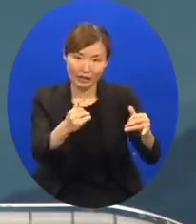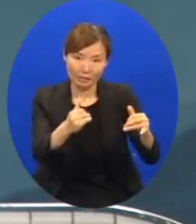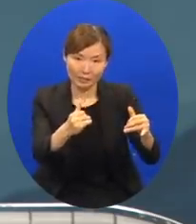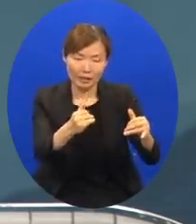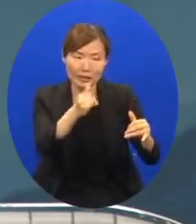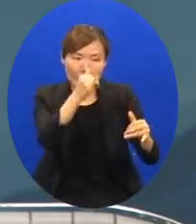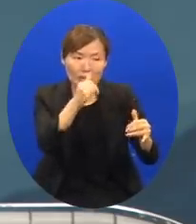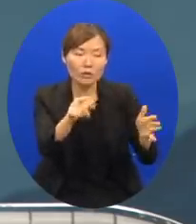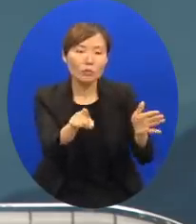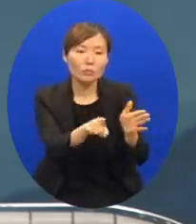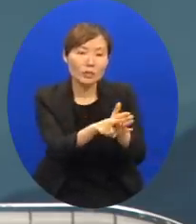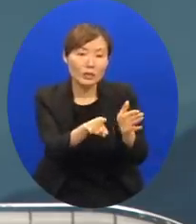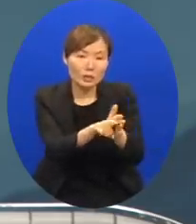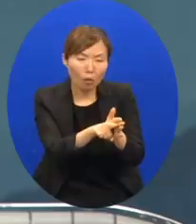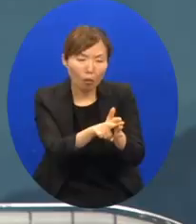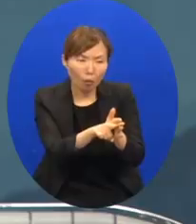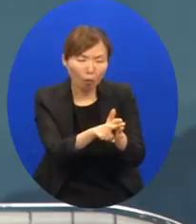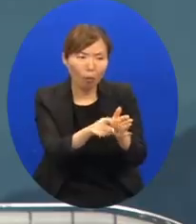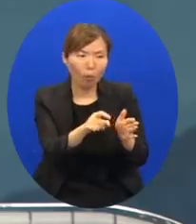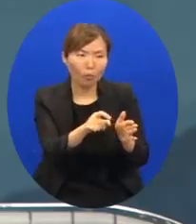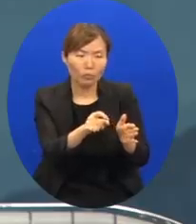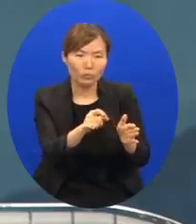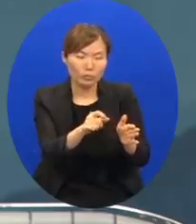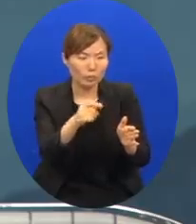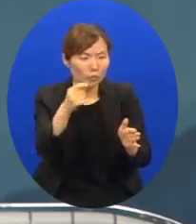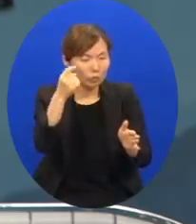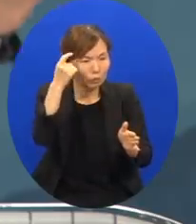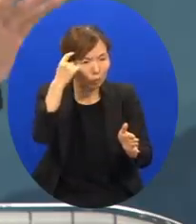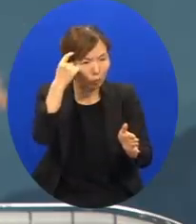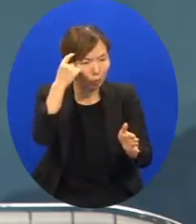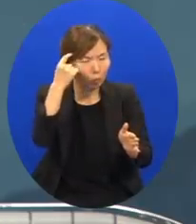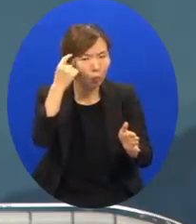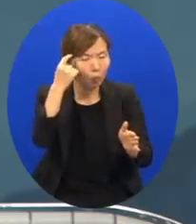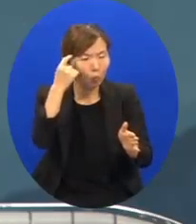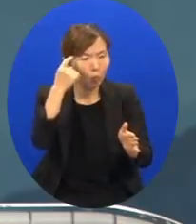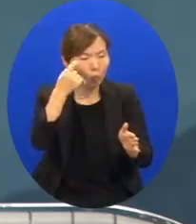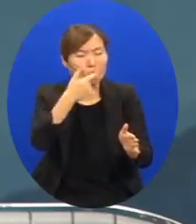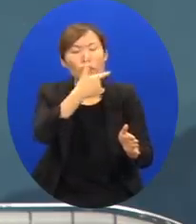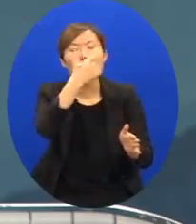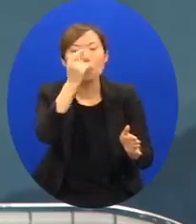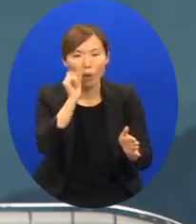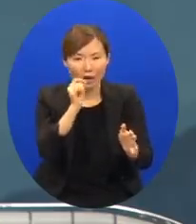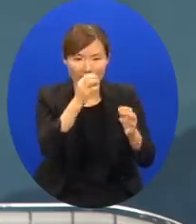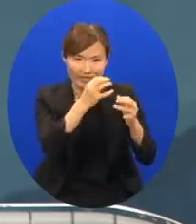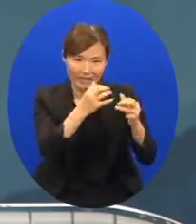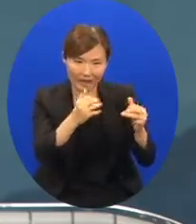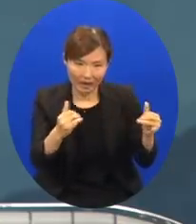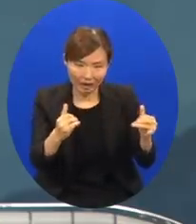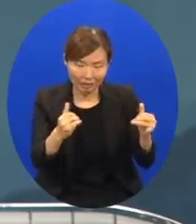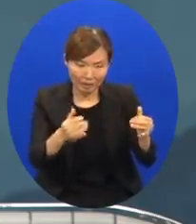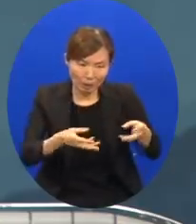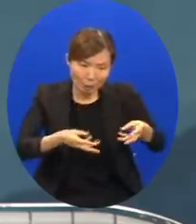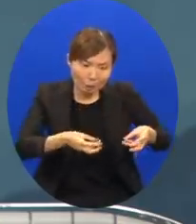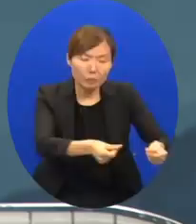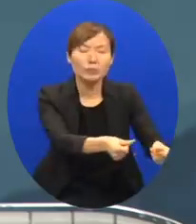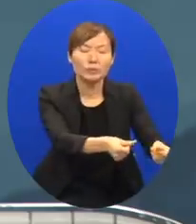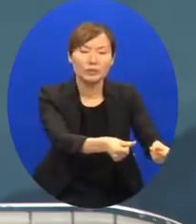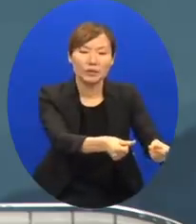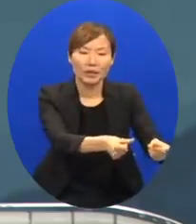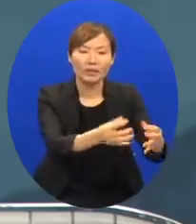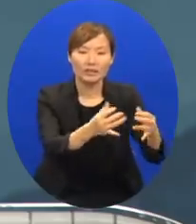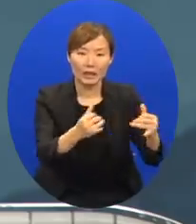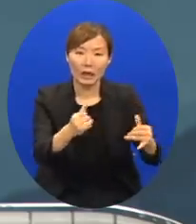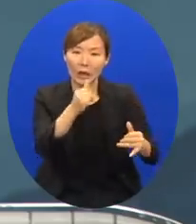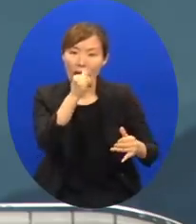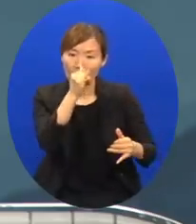열등한 인종은 노예로 삼아 도 되고 무참하게 죽여도 된다 그게 인류를 위해서도 유익하다